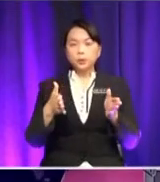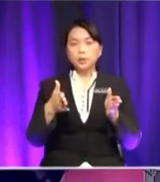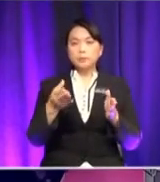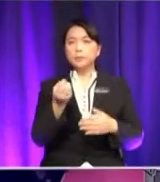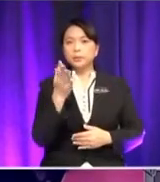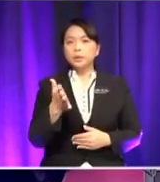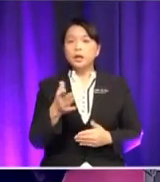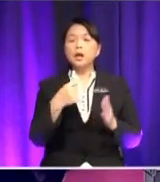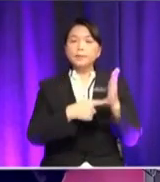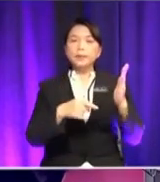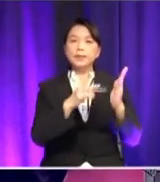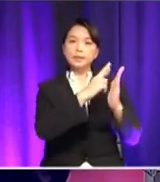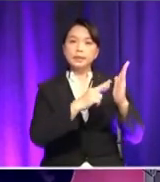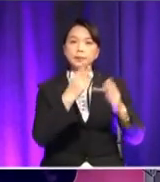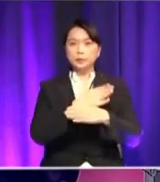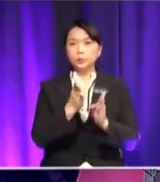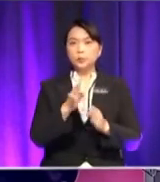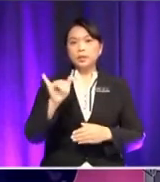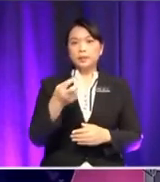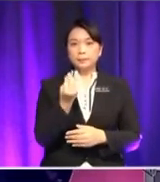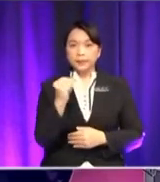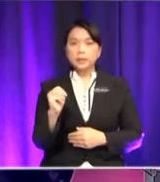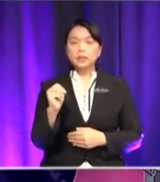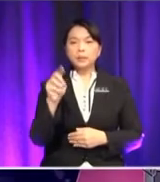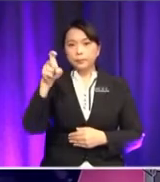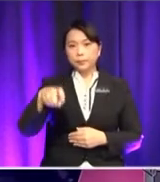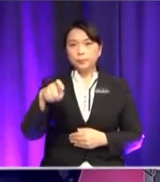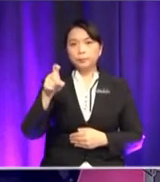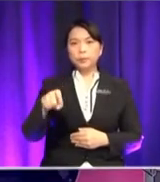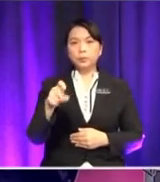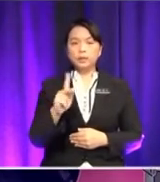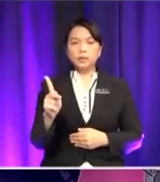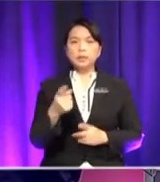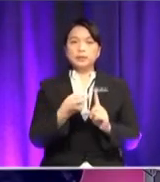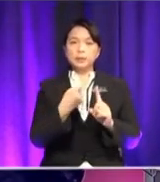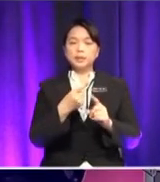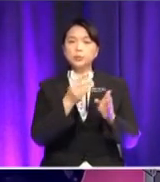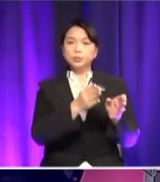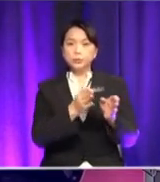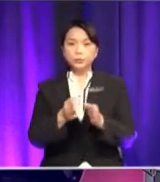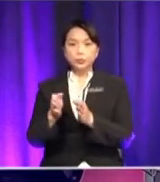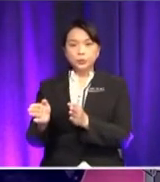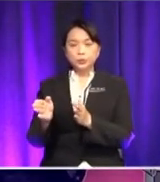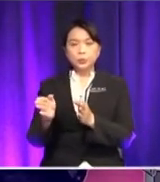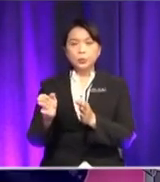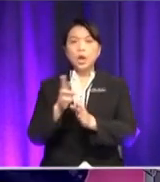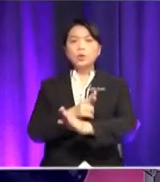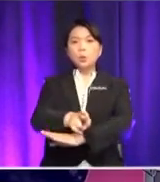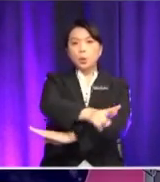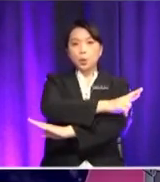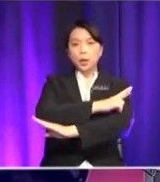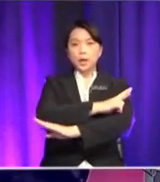rekabentuk yang mereka perlukan berdasarkan kehendak mereka dari segi susun atur uang dari segi